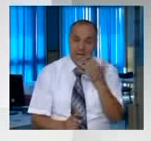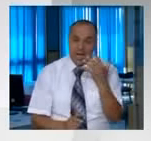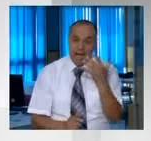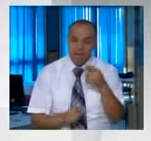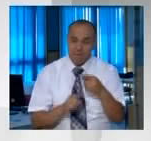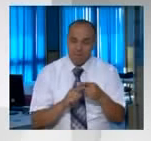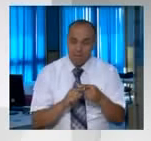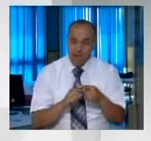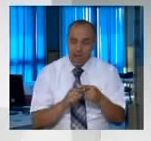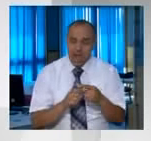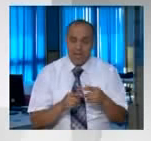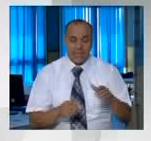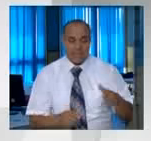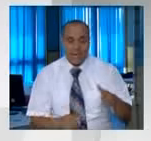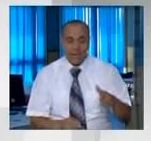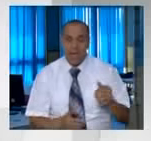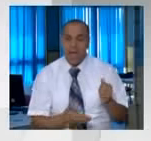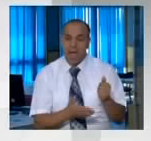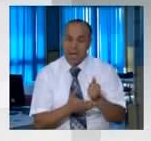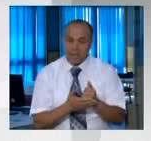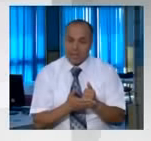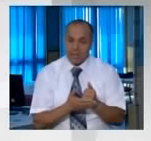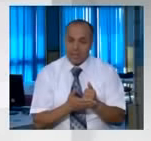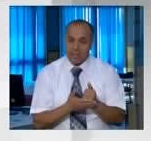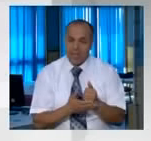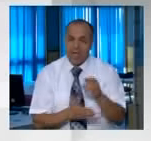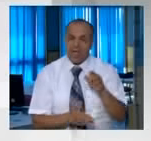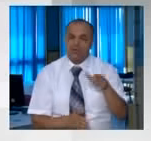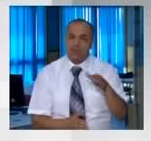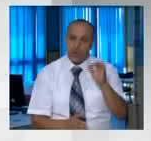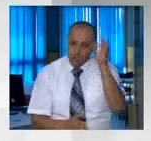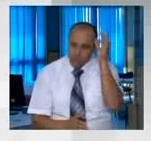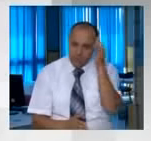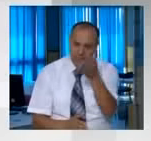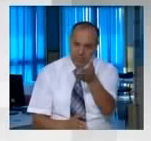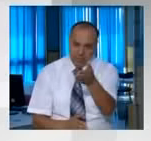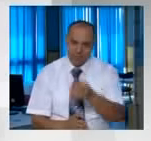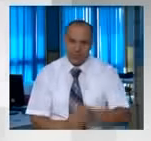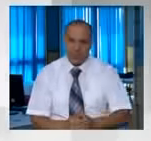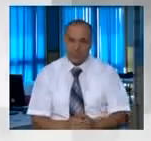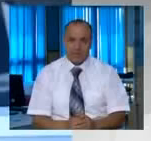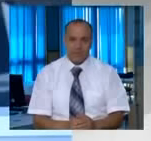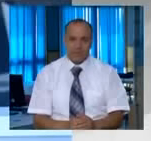بلجيكي يلعب لفائدته الحرباوي.